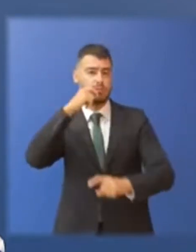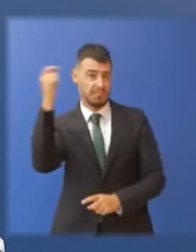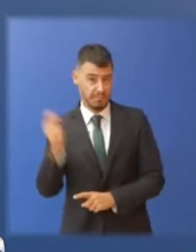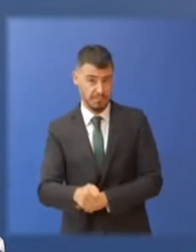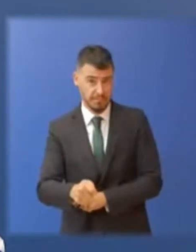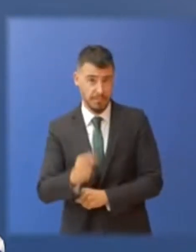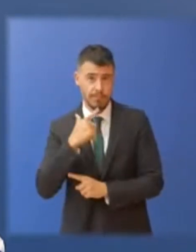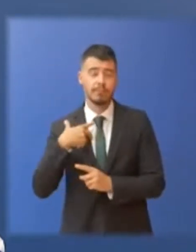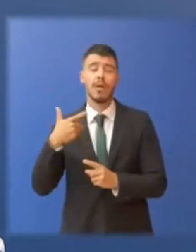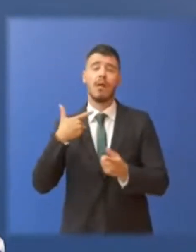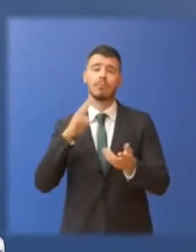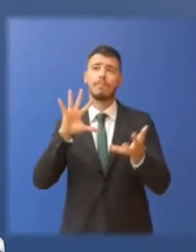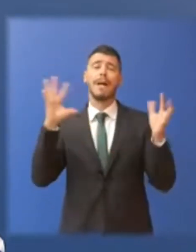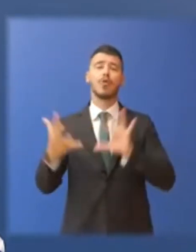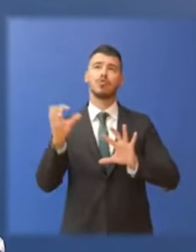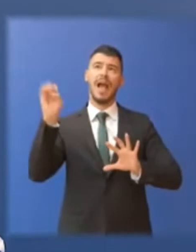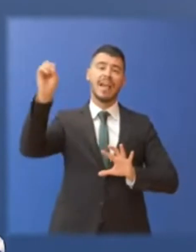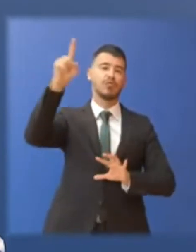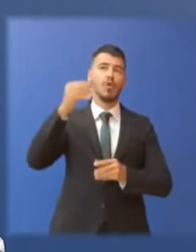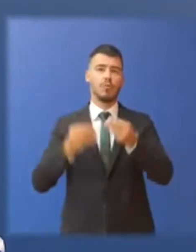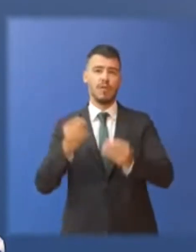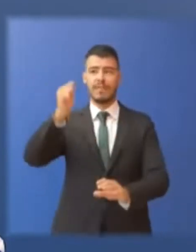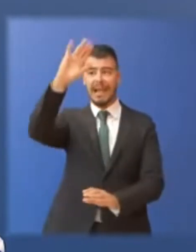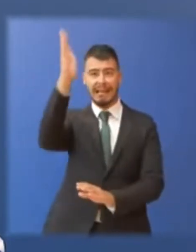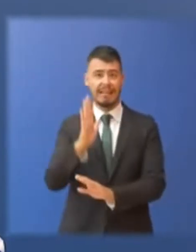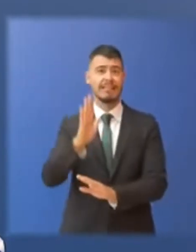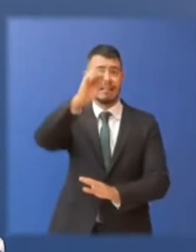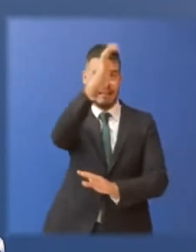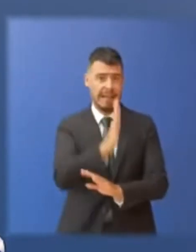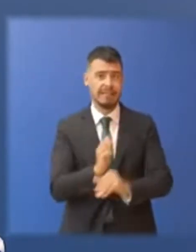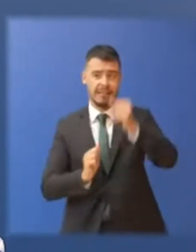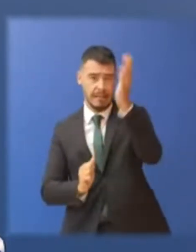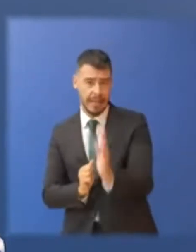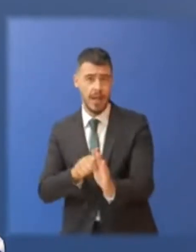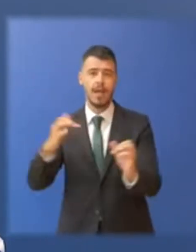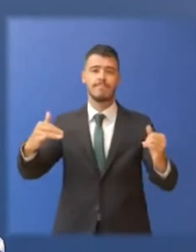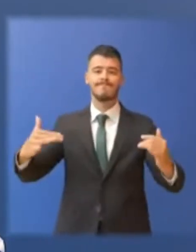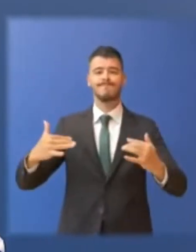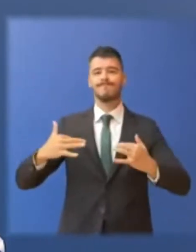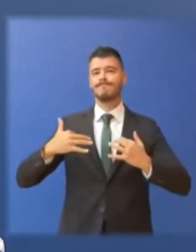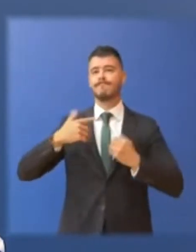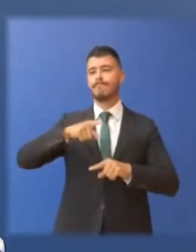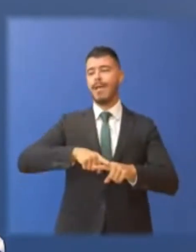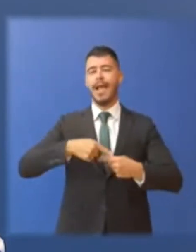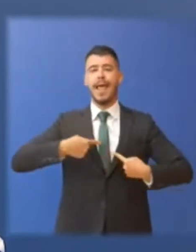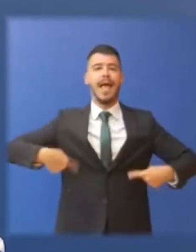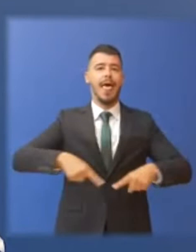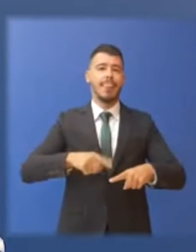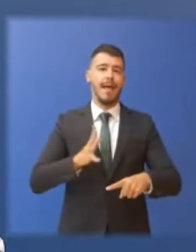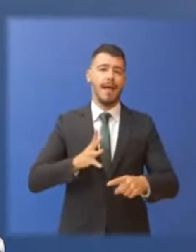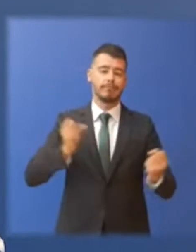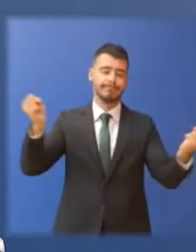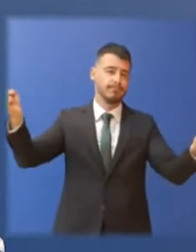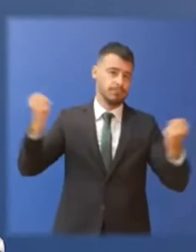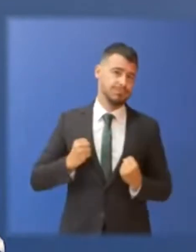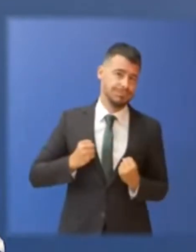αλλά οι συνέπειές τους αφορούν τόσο την πατρίδα μας, όσο και τους πολίτες. Και απέναντι στα προβλήματα, απαιτούνται γρήγορες και